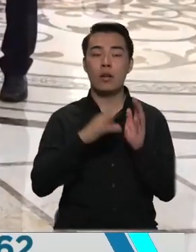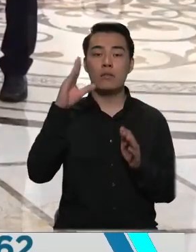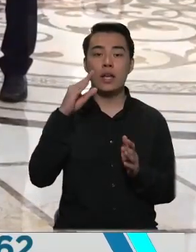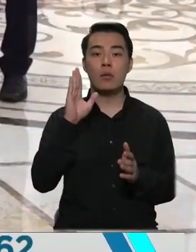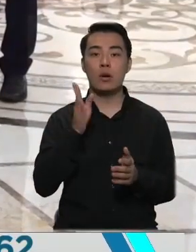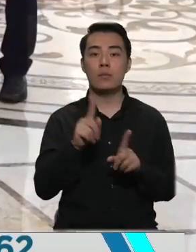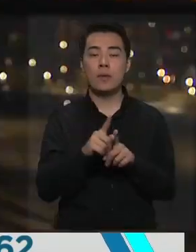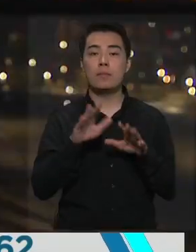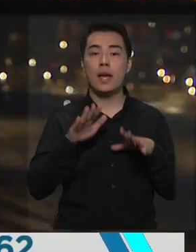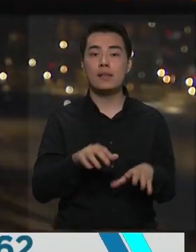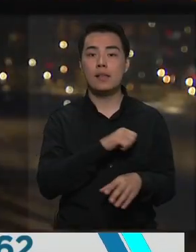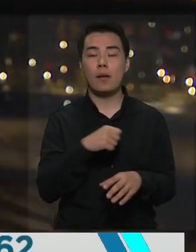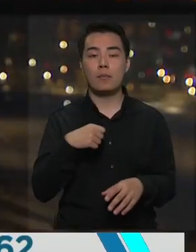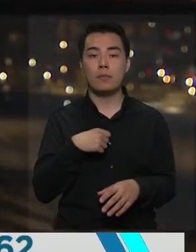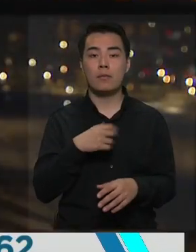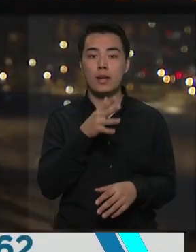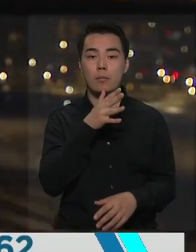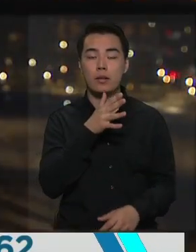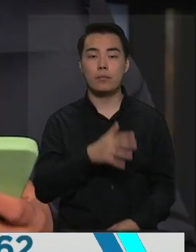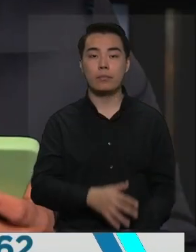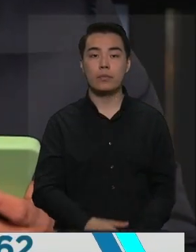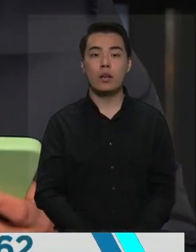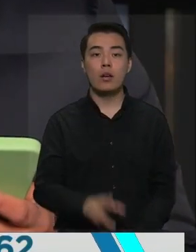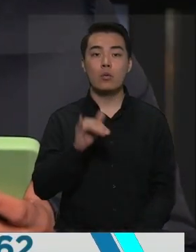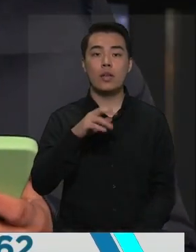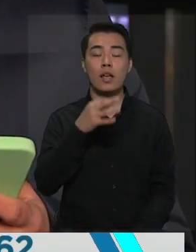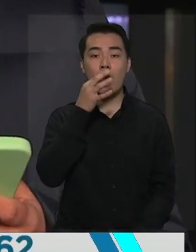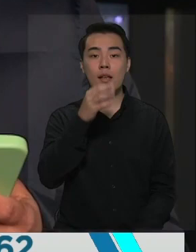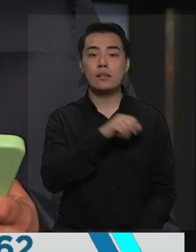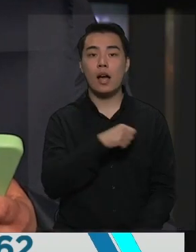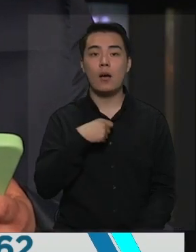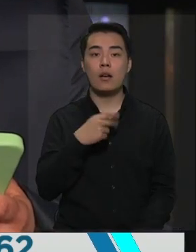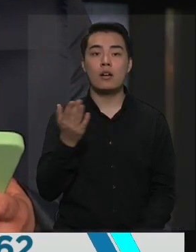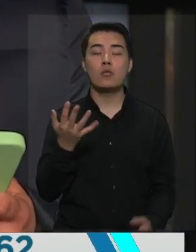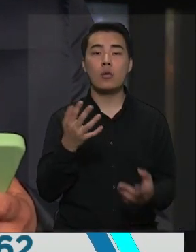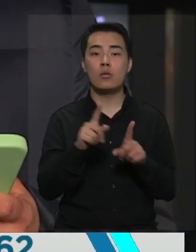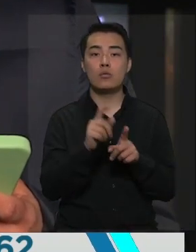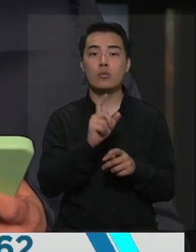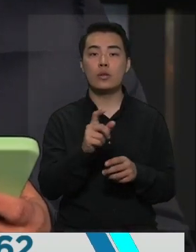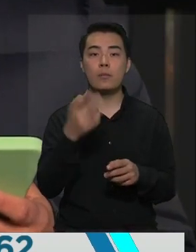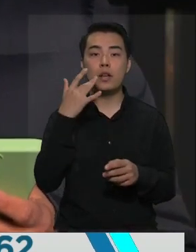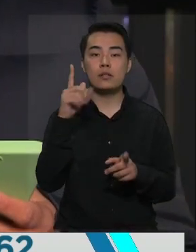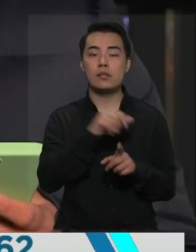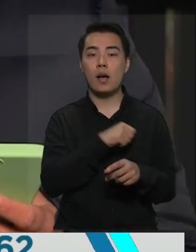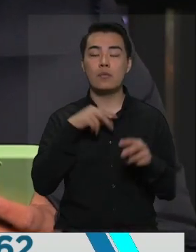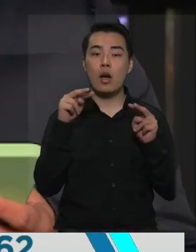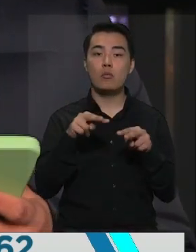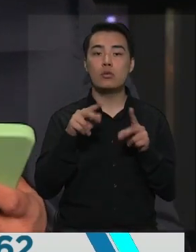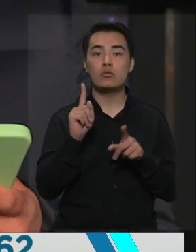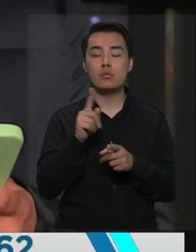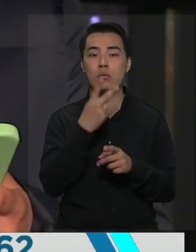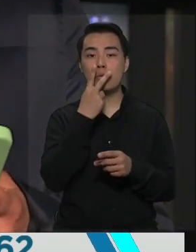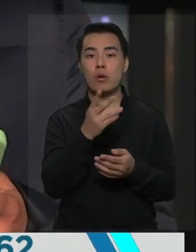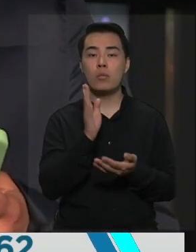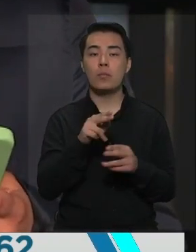вечера по местному времени кунцеляр Скажите Есть ли информация Какое количество международных наблюдателей будут